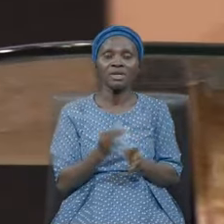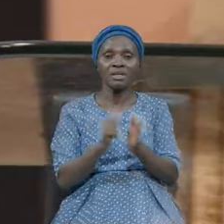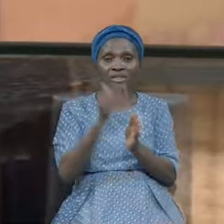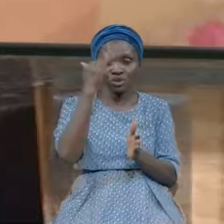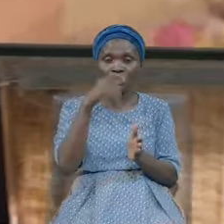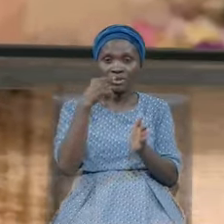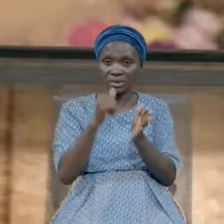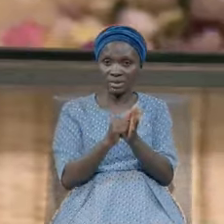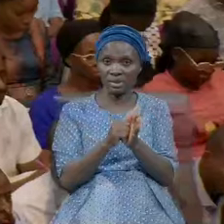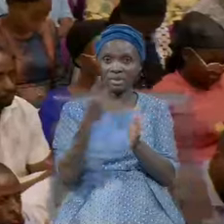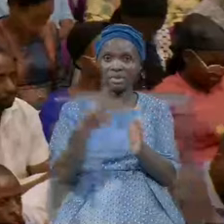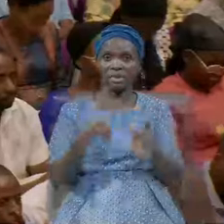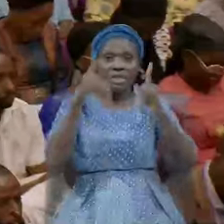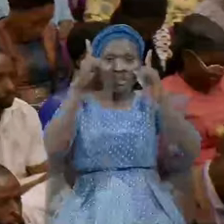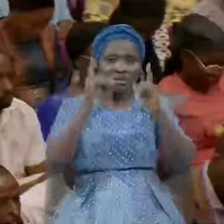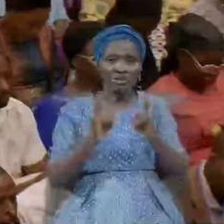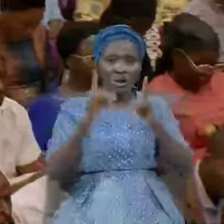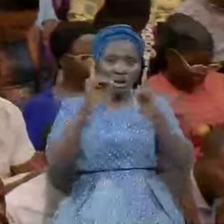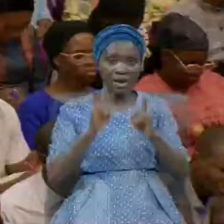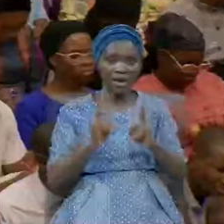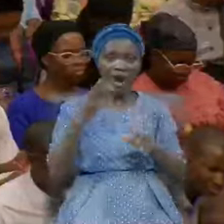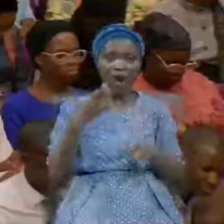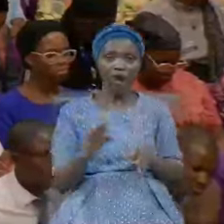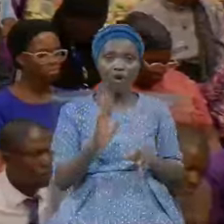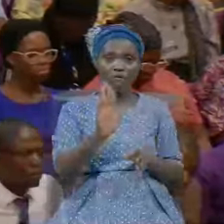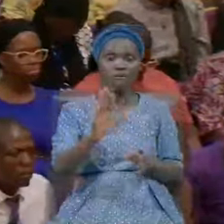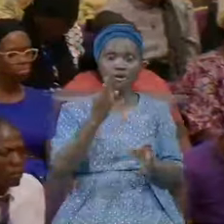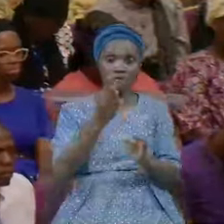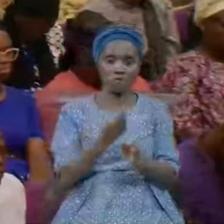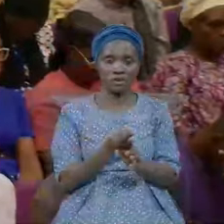que, afin que l'épreuve de votre foi,